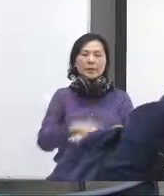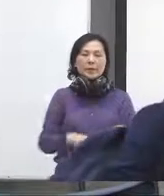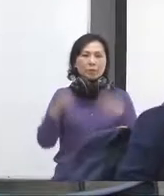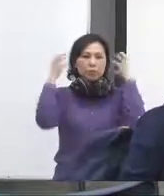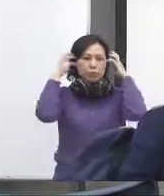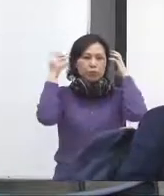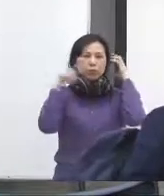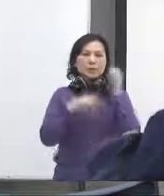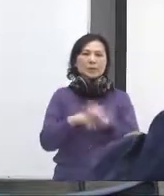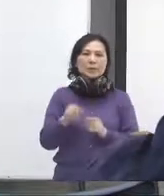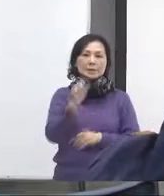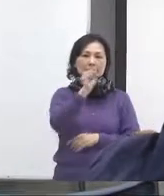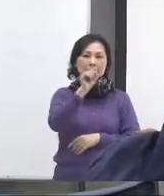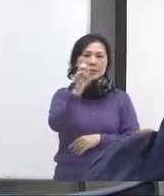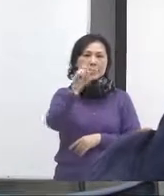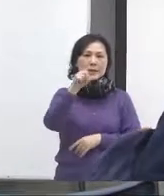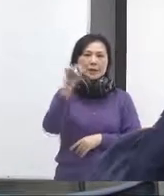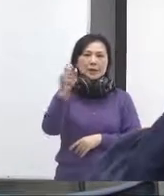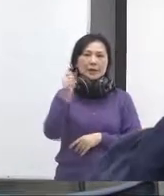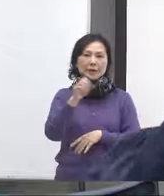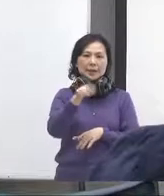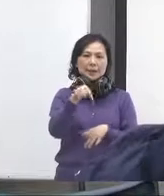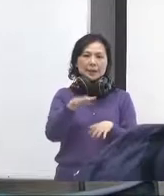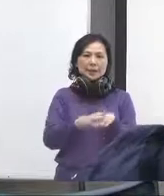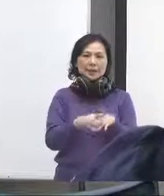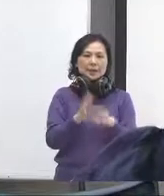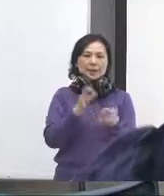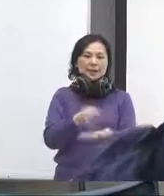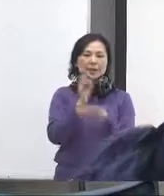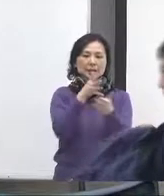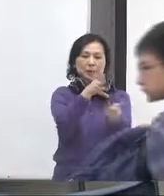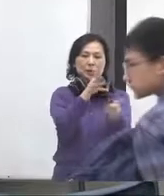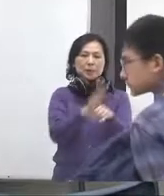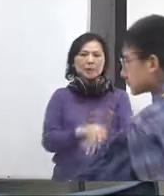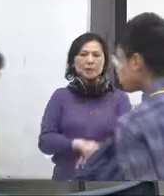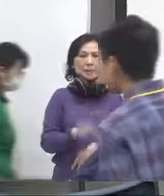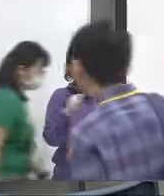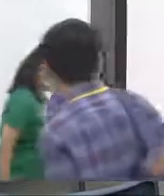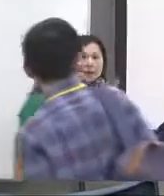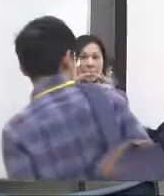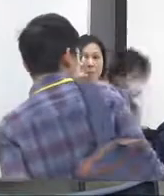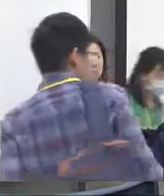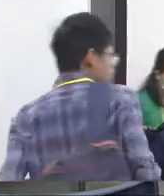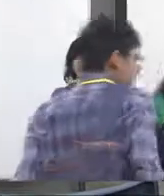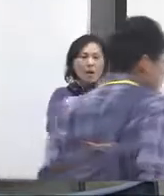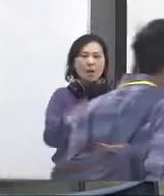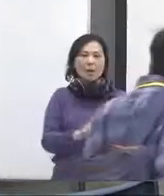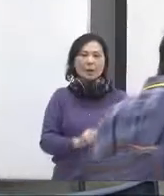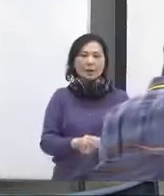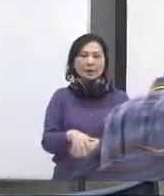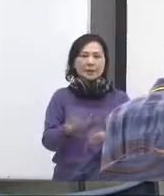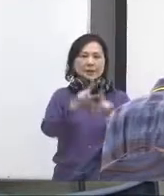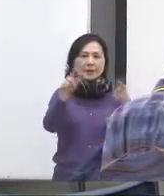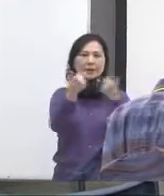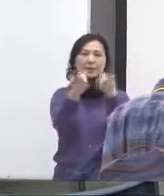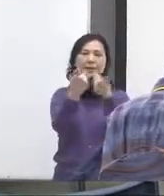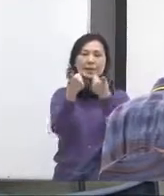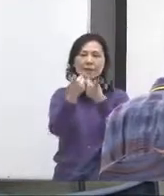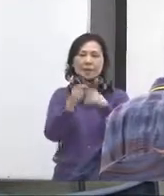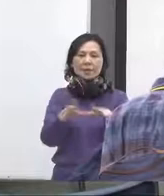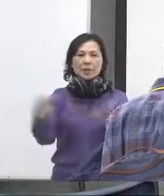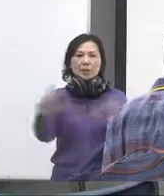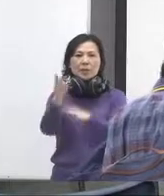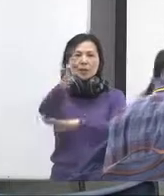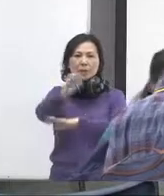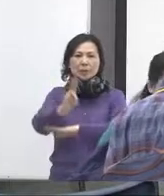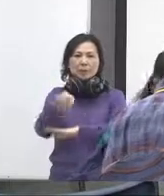我們的SlideDo來去做提問那我們SlideDo的連結會在我們現場的大會所提供的共筆的文